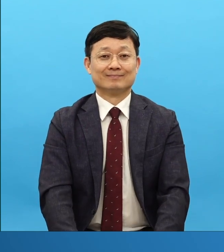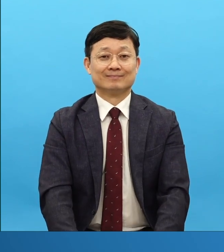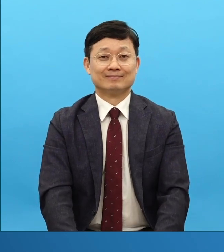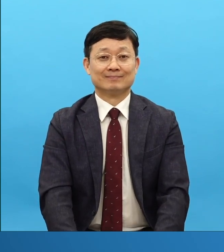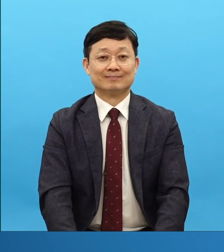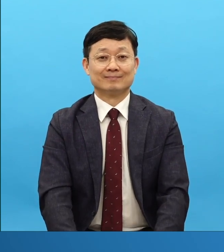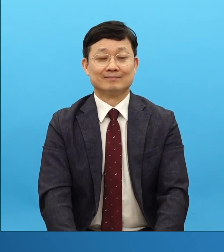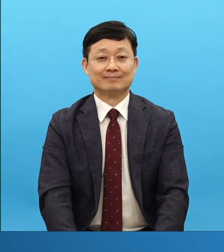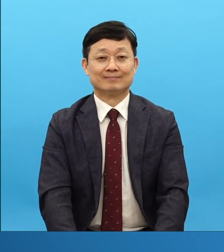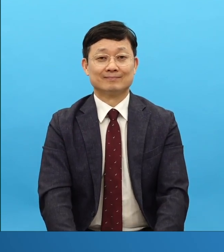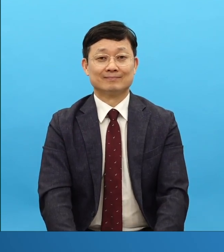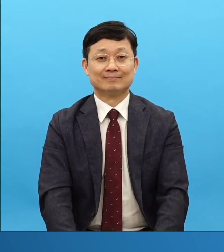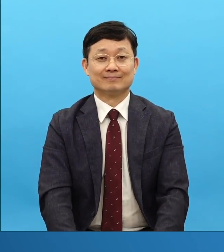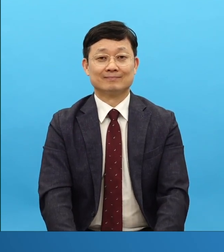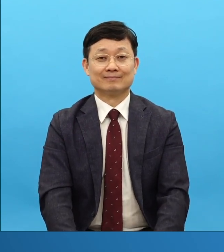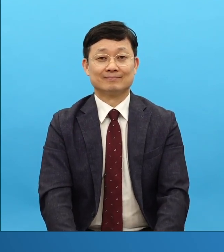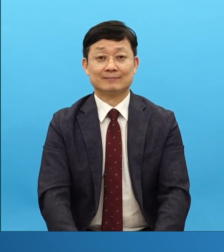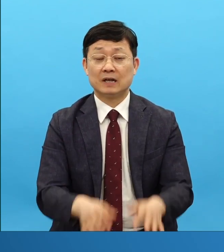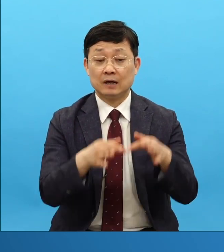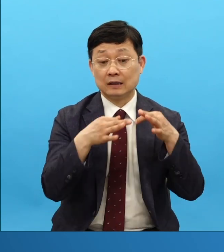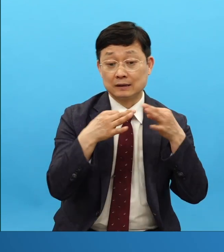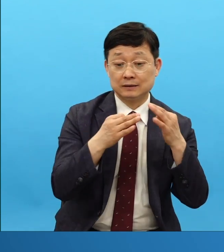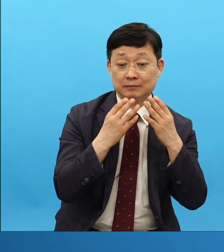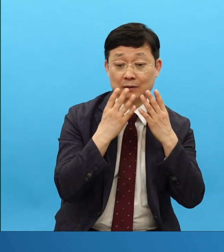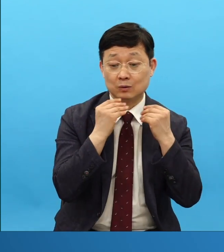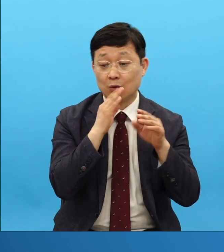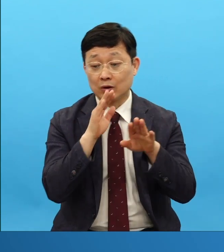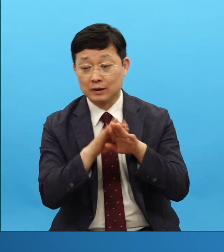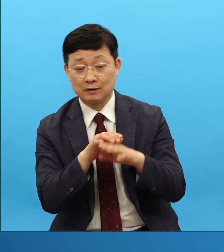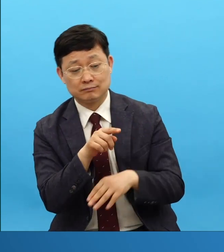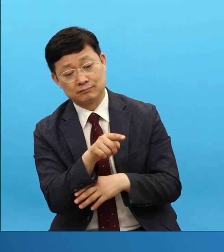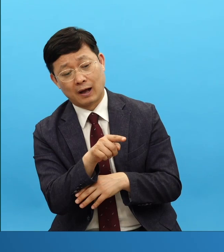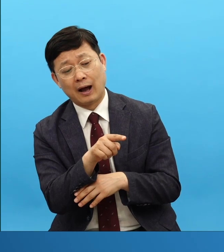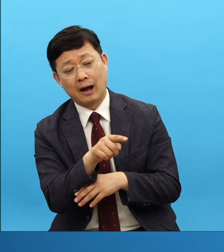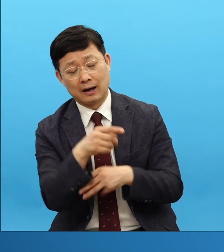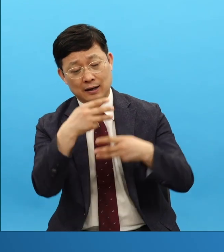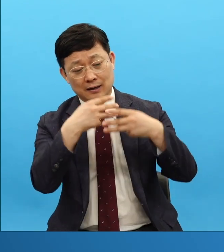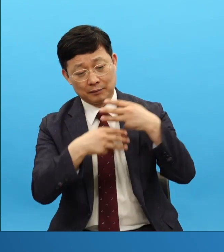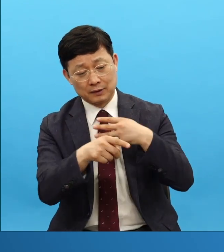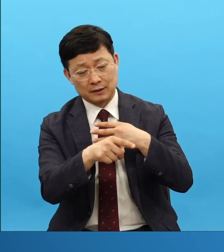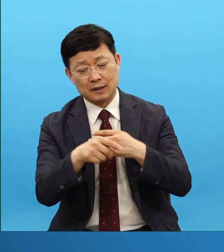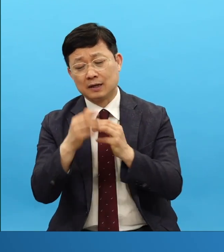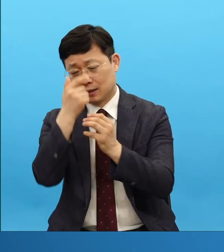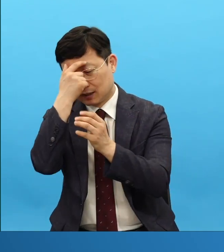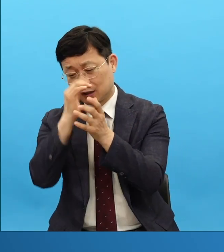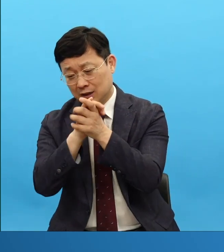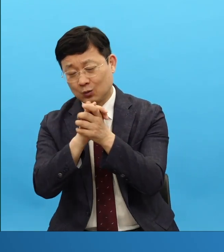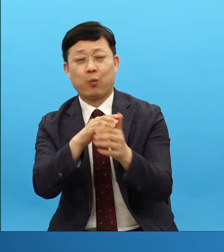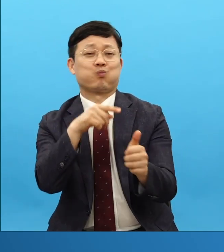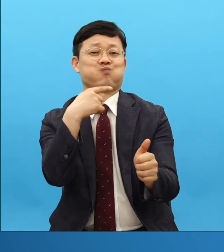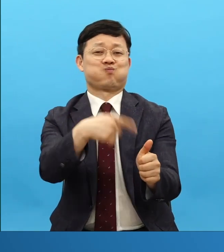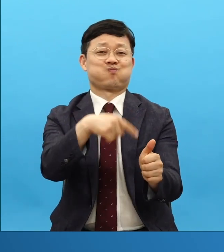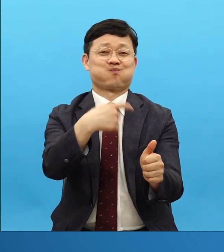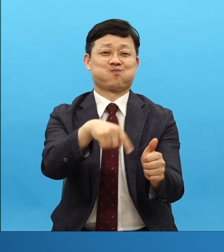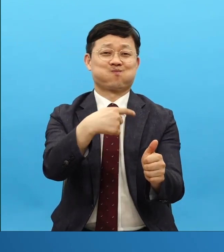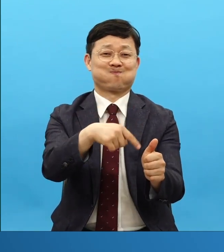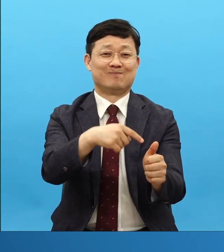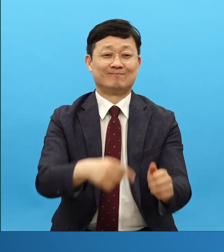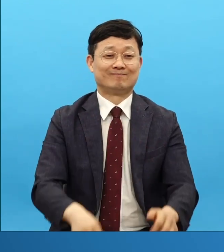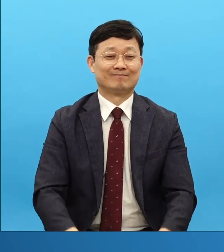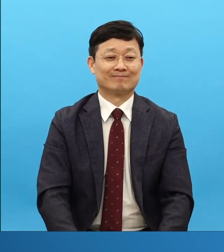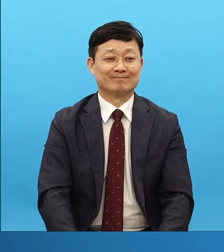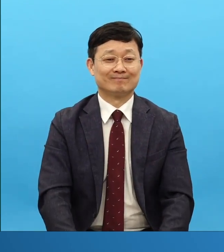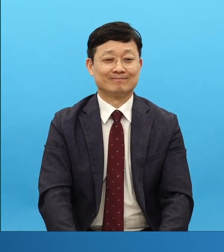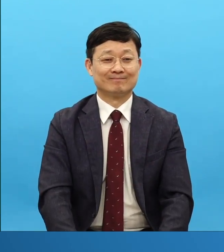금토일 시대에 일하는 거는 렘넌트에게 실제 기도가 뭔가를 가르쳐야 돼요. The 3-day weekend age, we must realistically teach prayer for